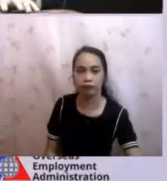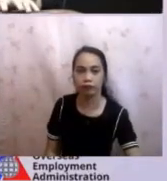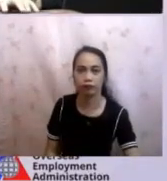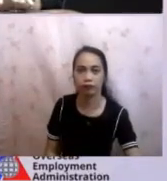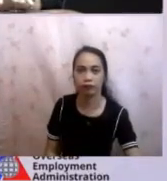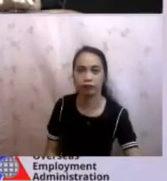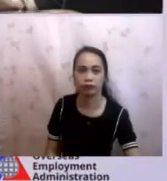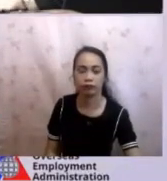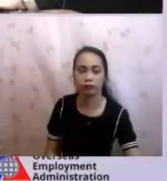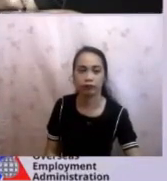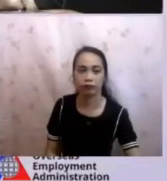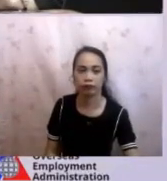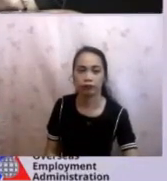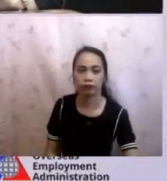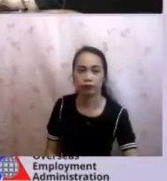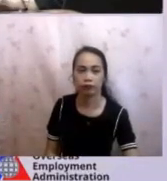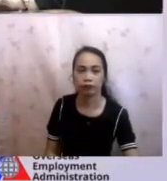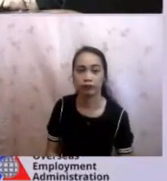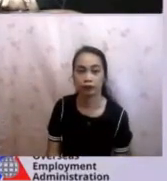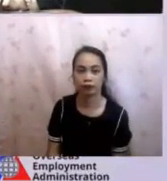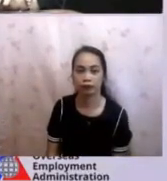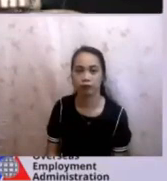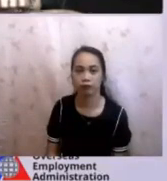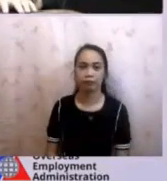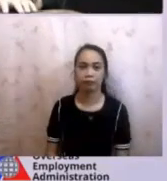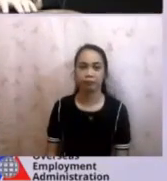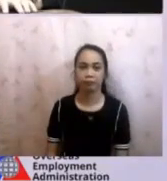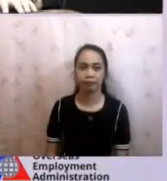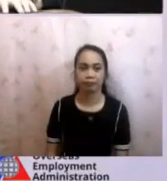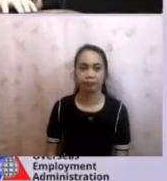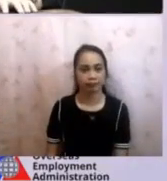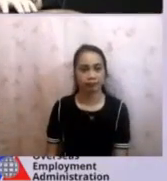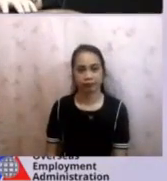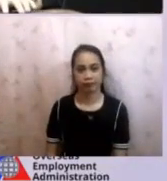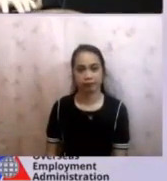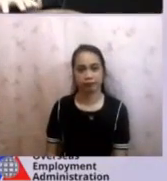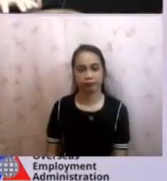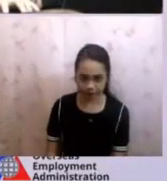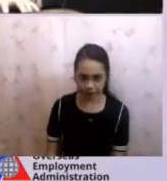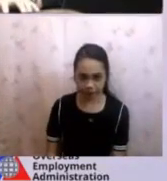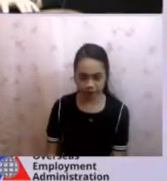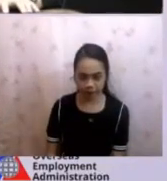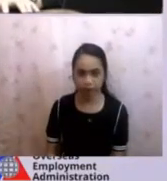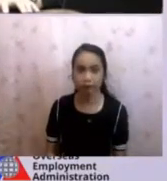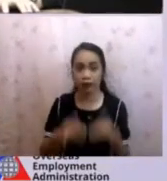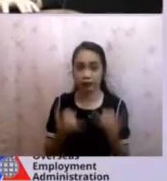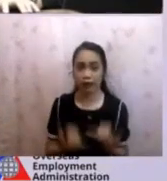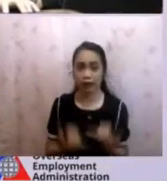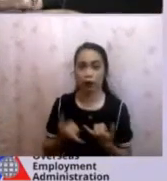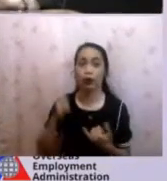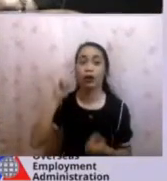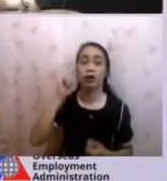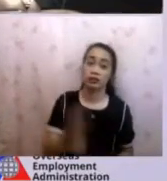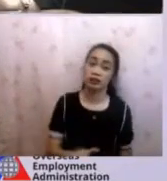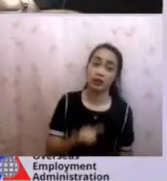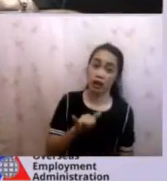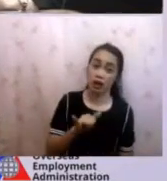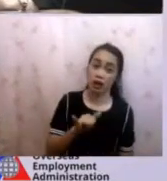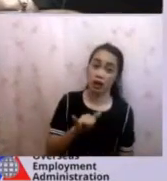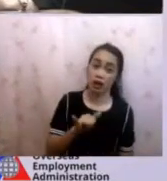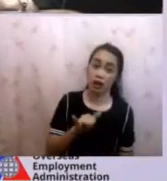NBI, mga nana. I know. I don't think so sa SSS. NBI, police clearance, nana.